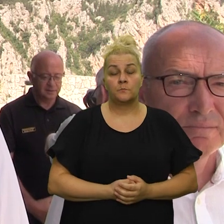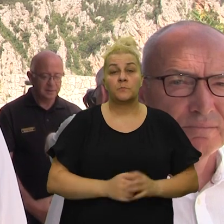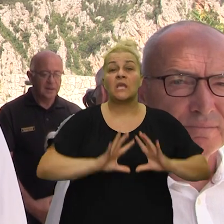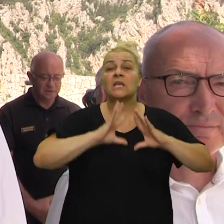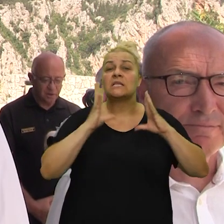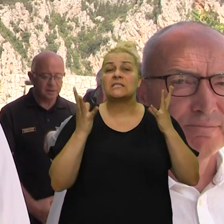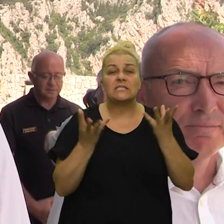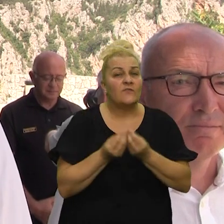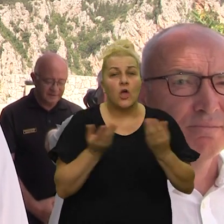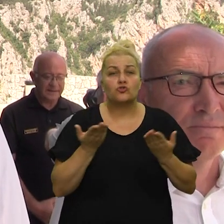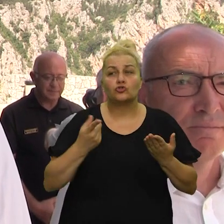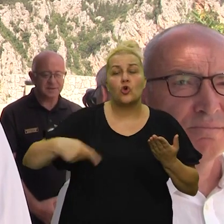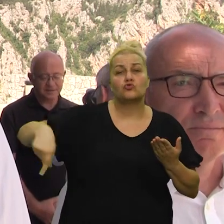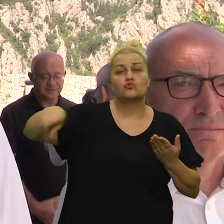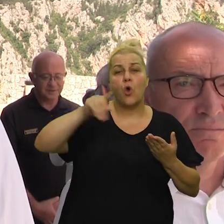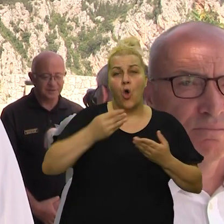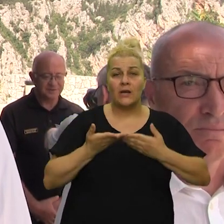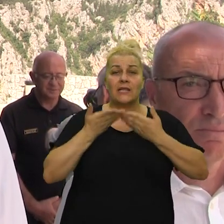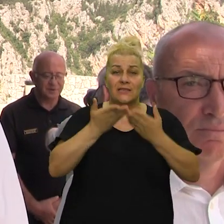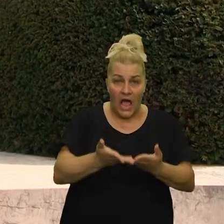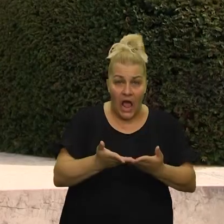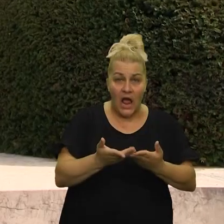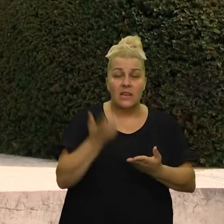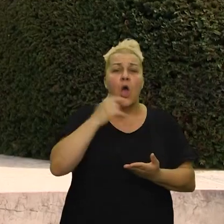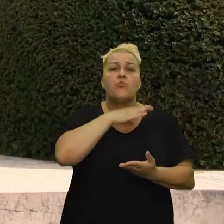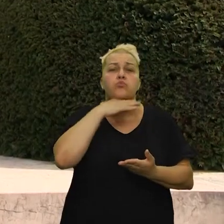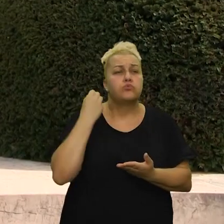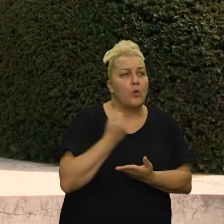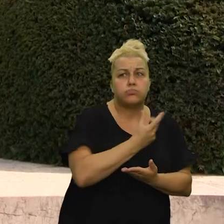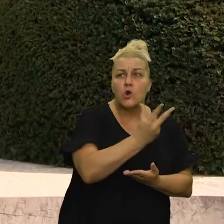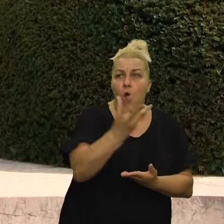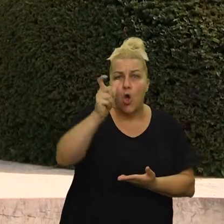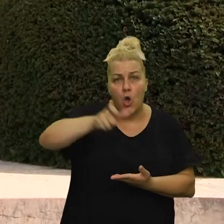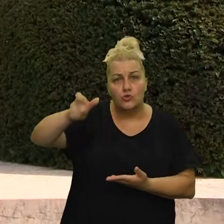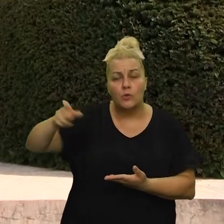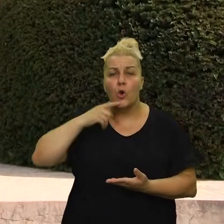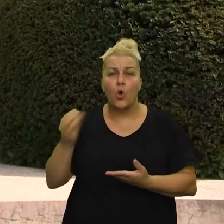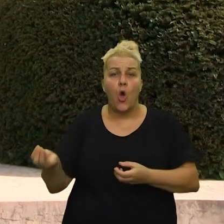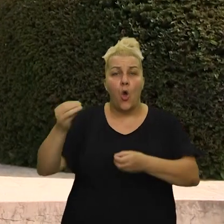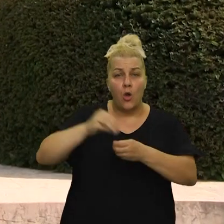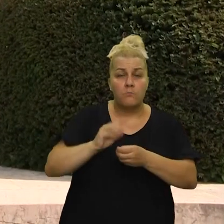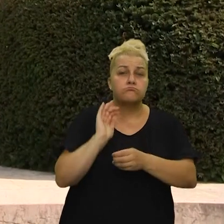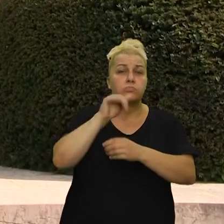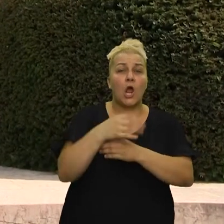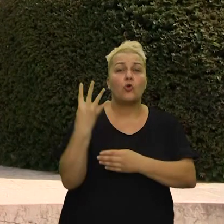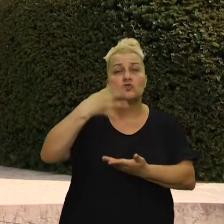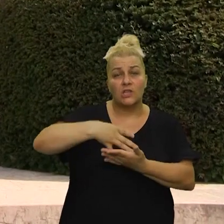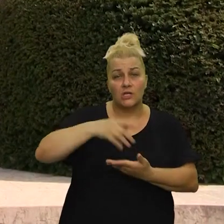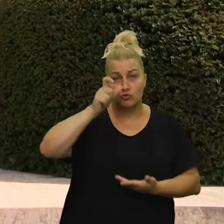su doprinijeli, a sami broj govori o njihovom angažmanu, odnosno svi naši sugrađana, to je više od